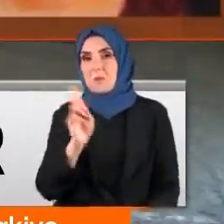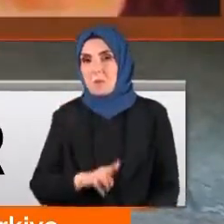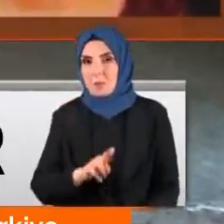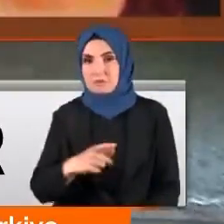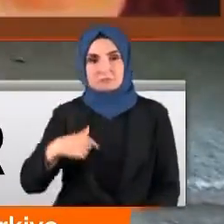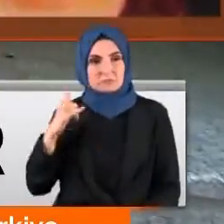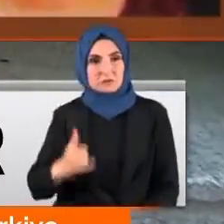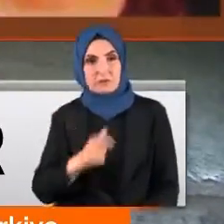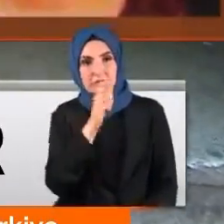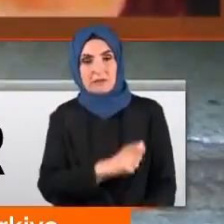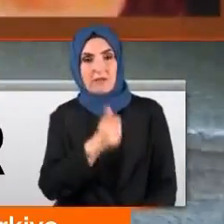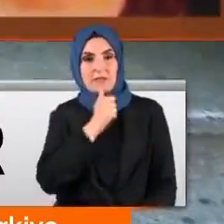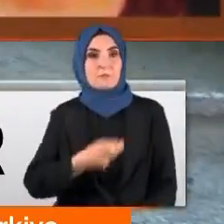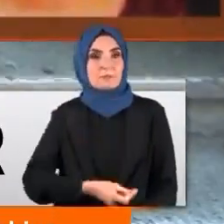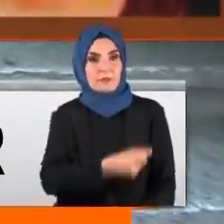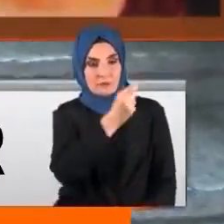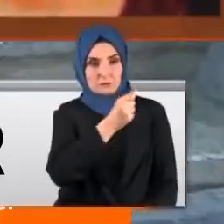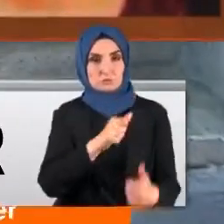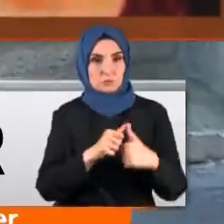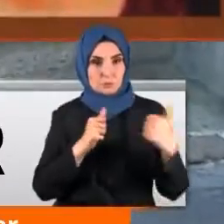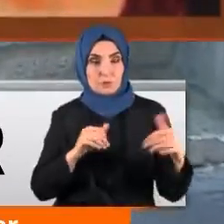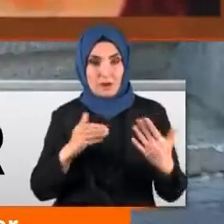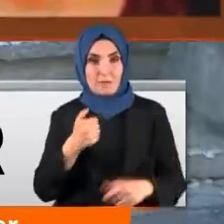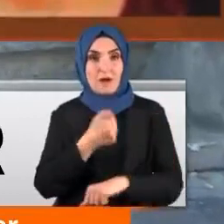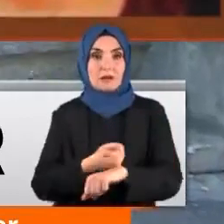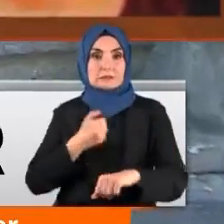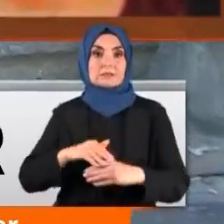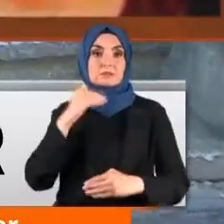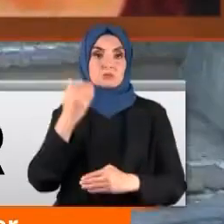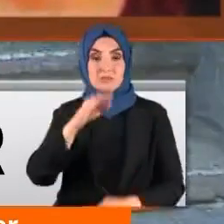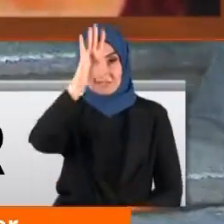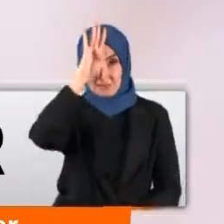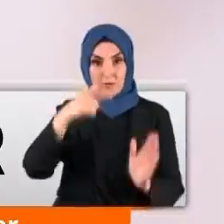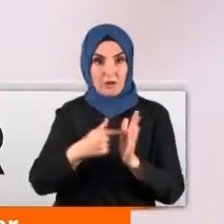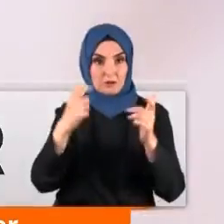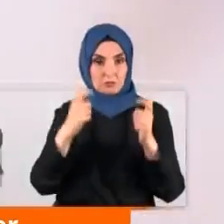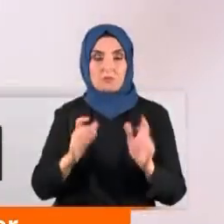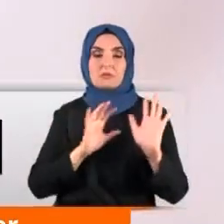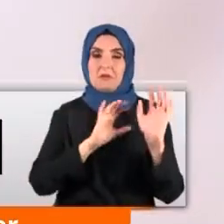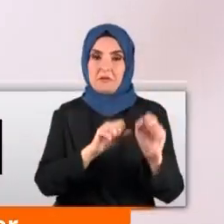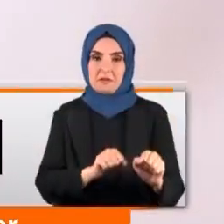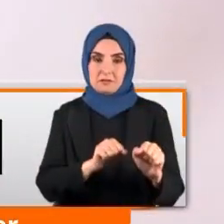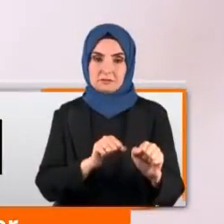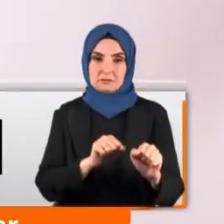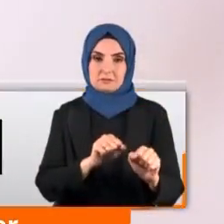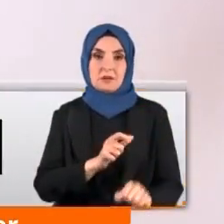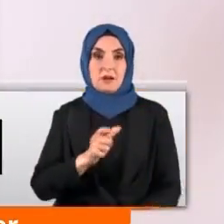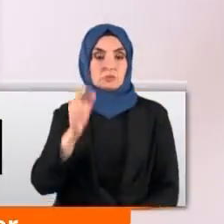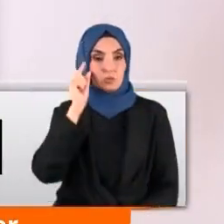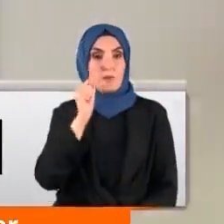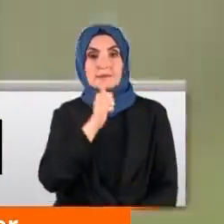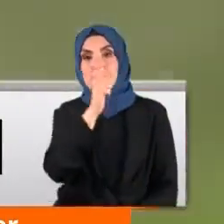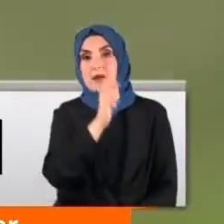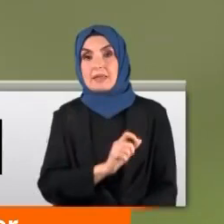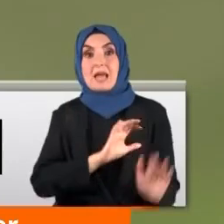yerinden uzaklaştı ama 6 saat sonra yine İstanbul'da Kadıköy'de kıskıvrak yakalandı. Katil zanlısı adamın yakalandığında ilk kurduğu